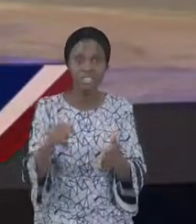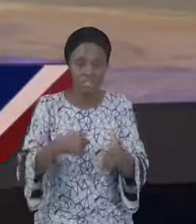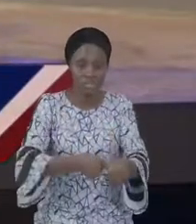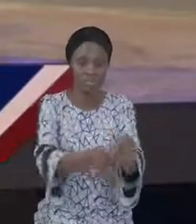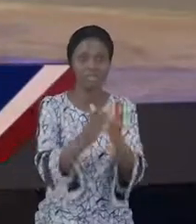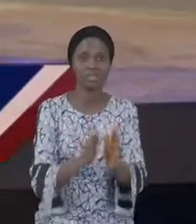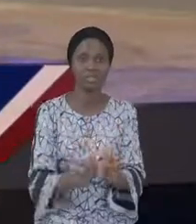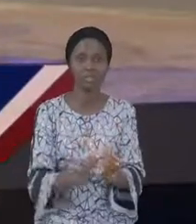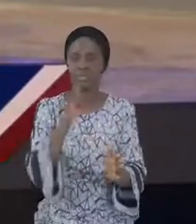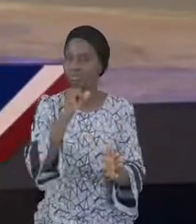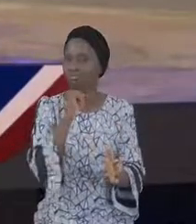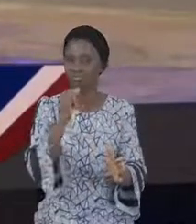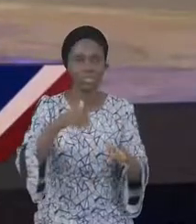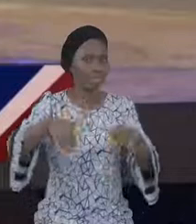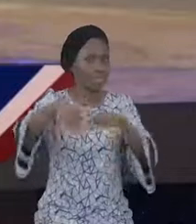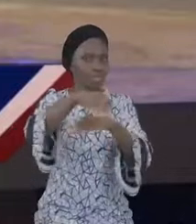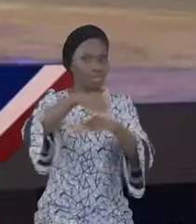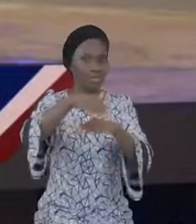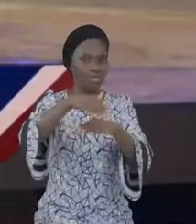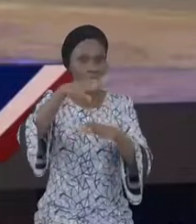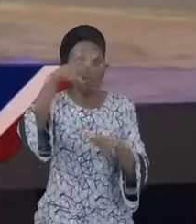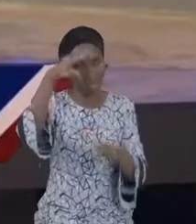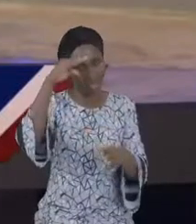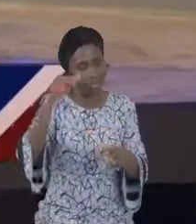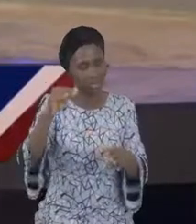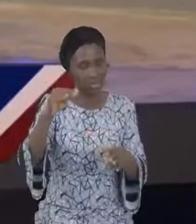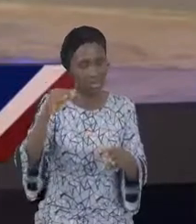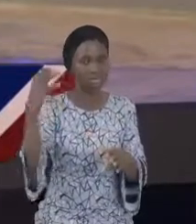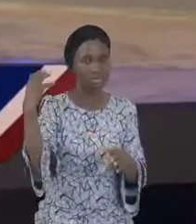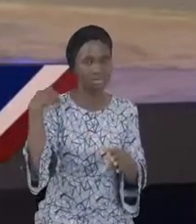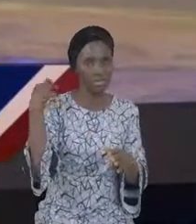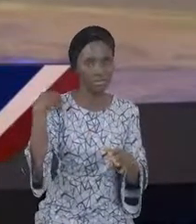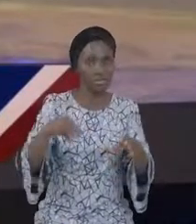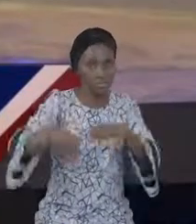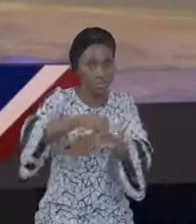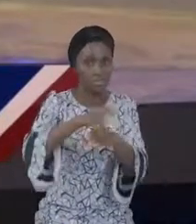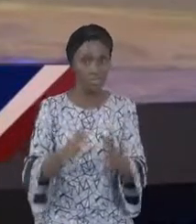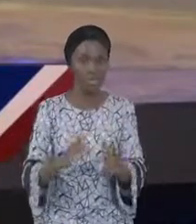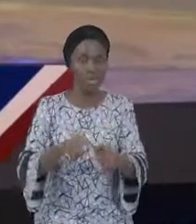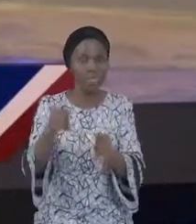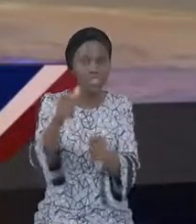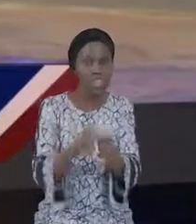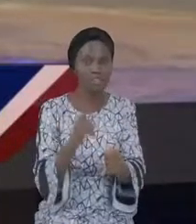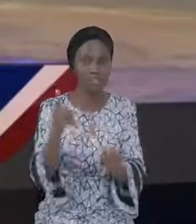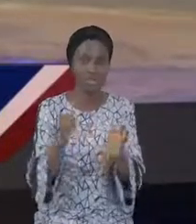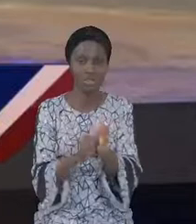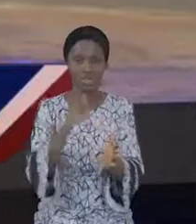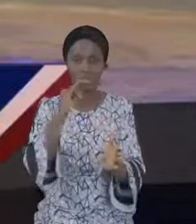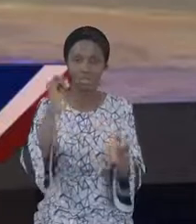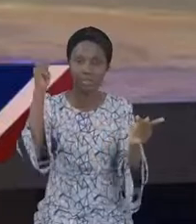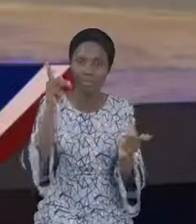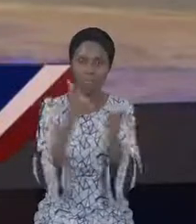above pas his plus master, que le maître. But everyone disciple accompli, everyone that